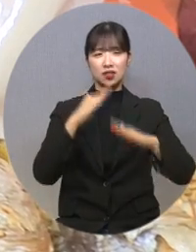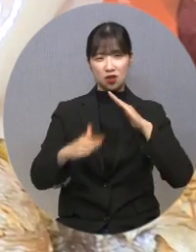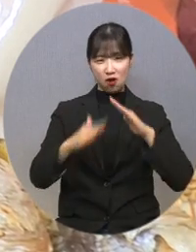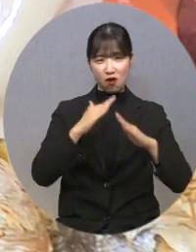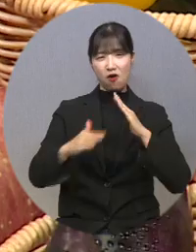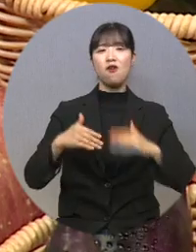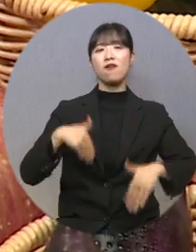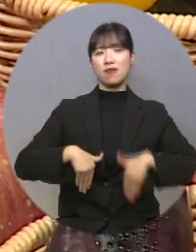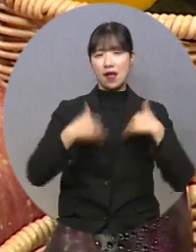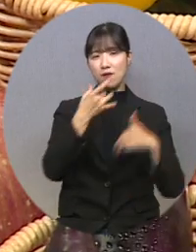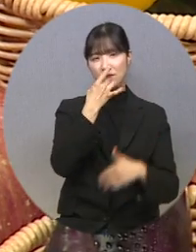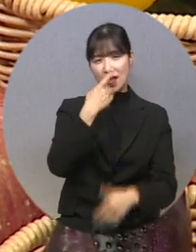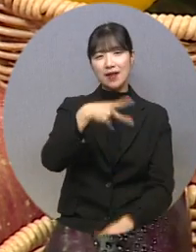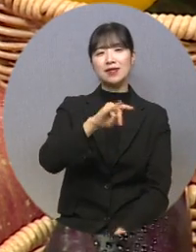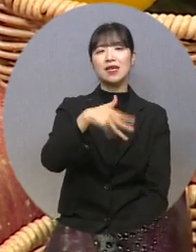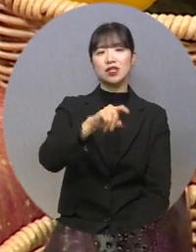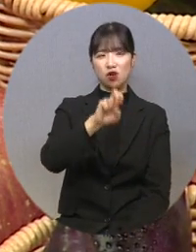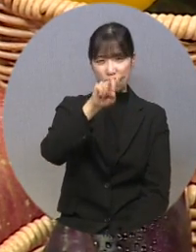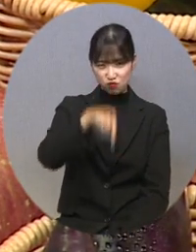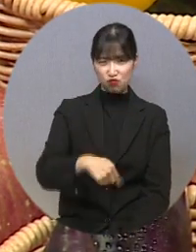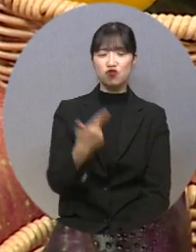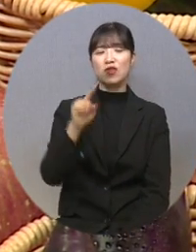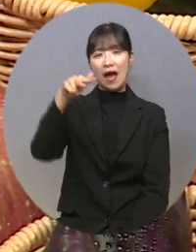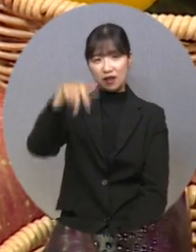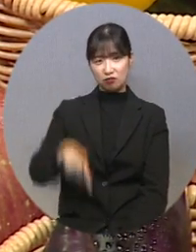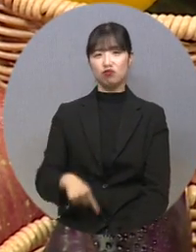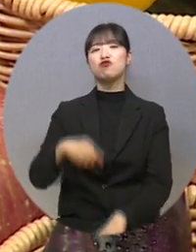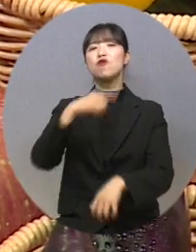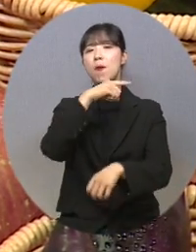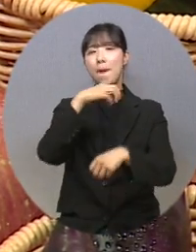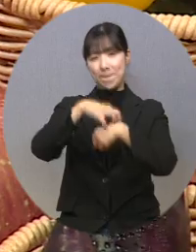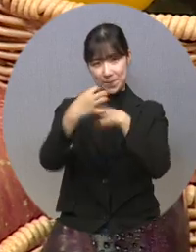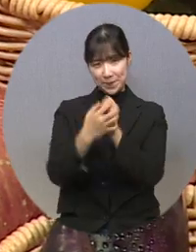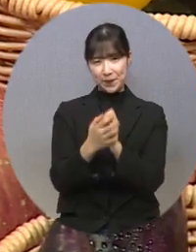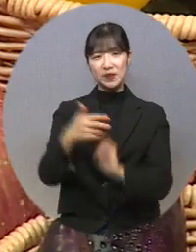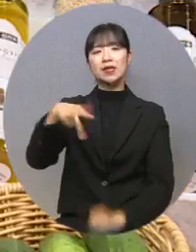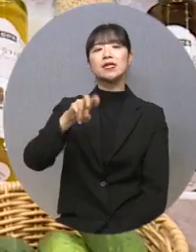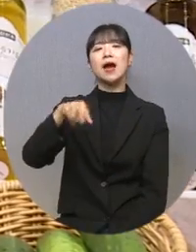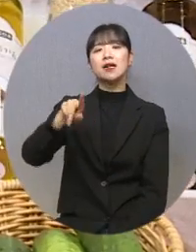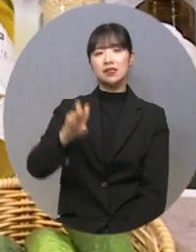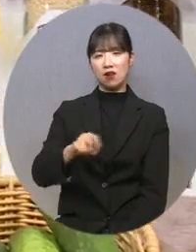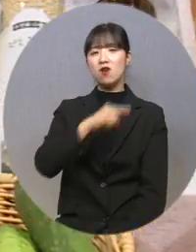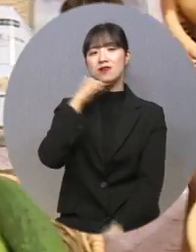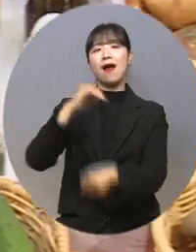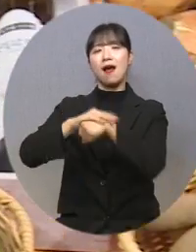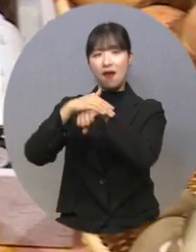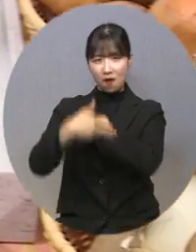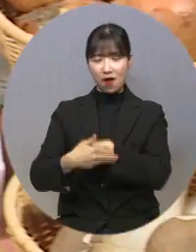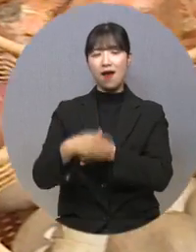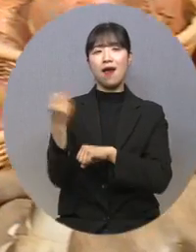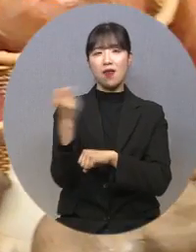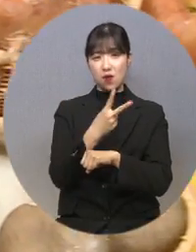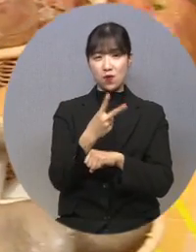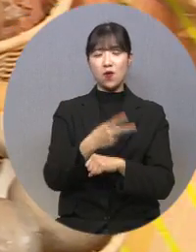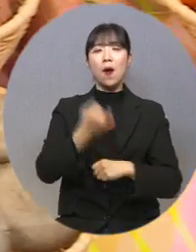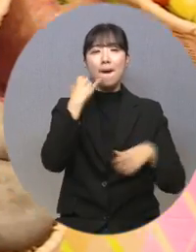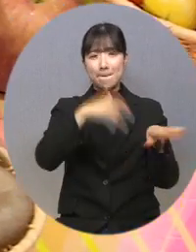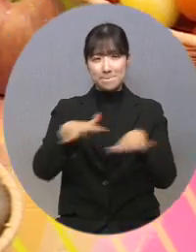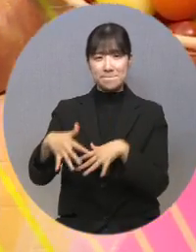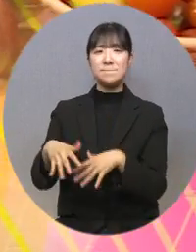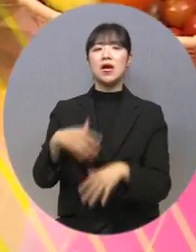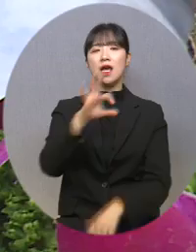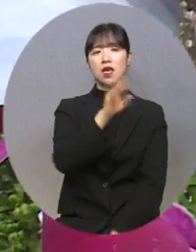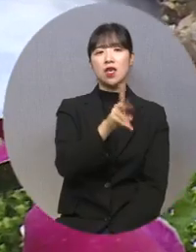새청무, 나주의 배, 배. 그 다음에 장성의 사과, 그 다음에 수산물로는 영광의